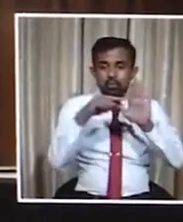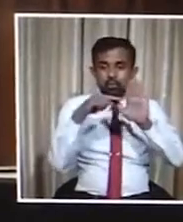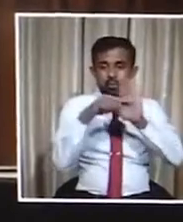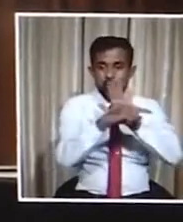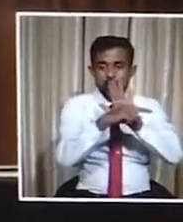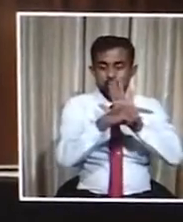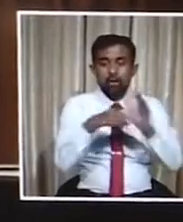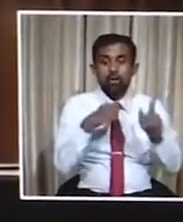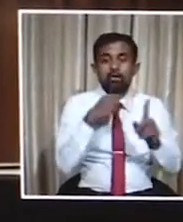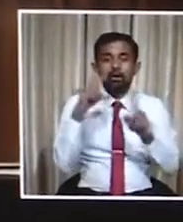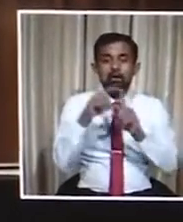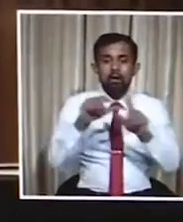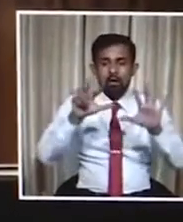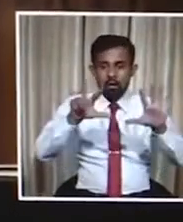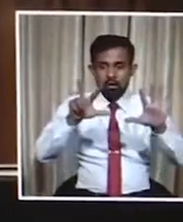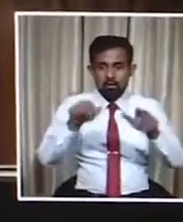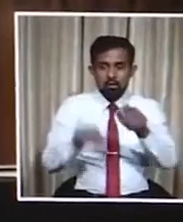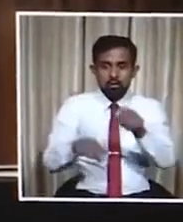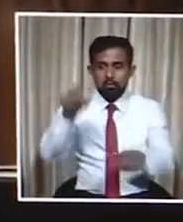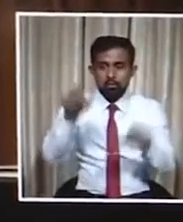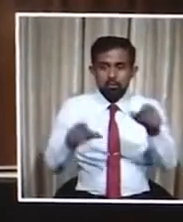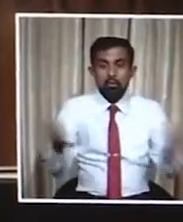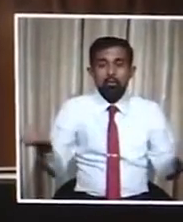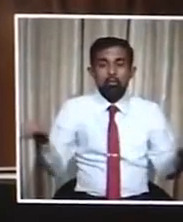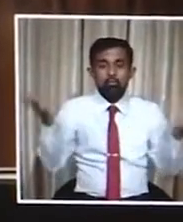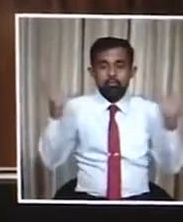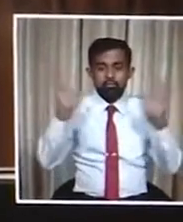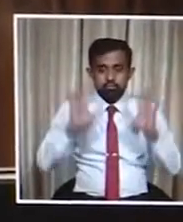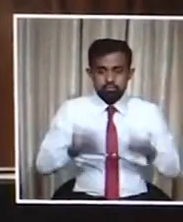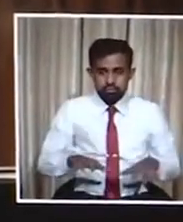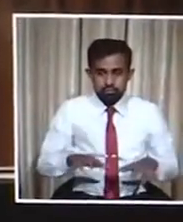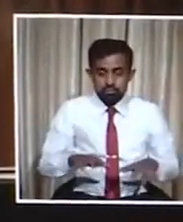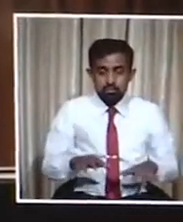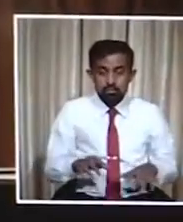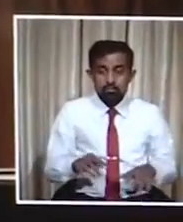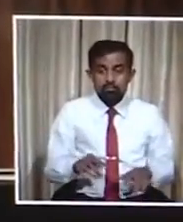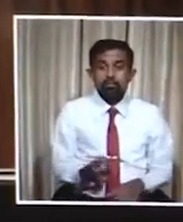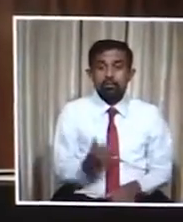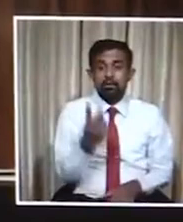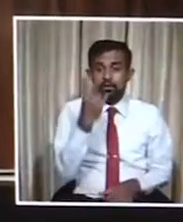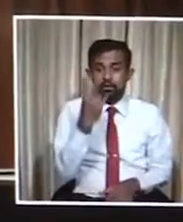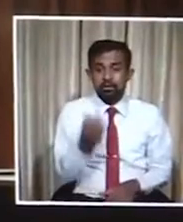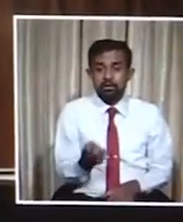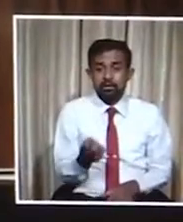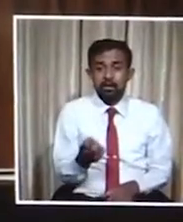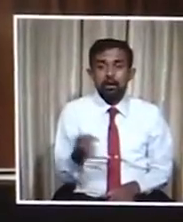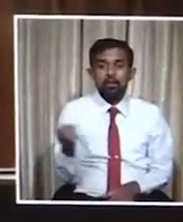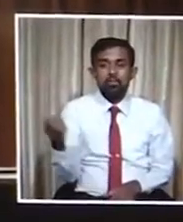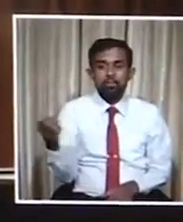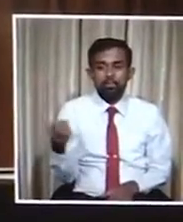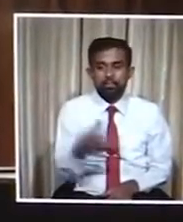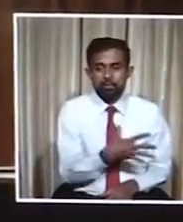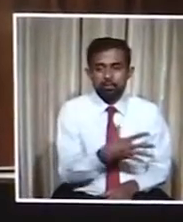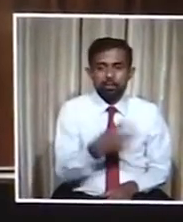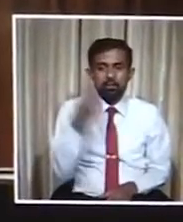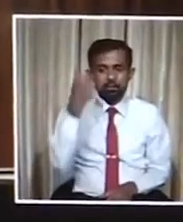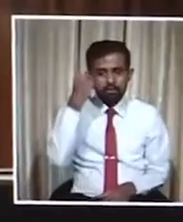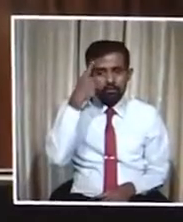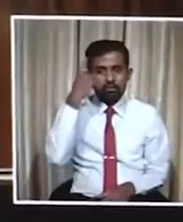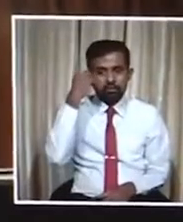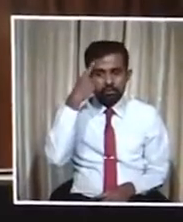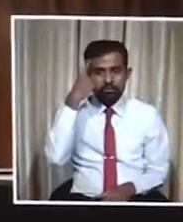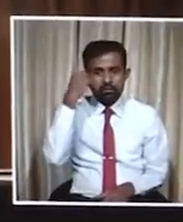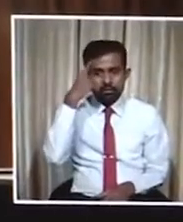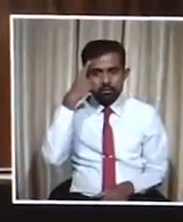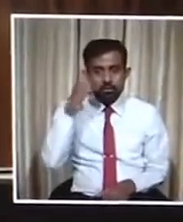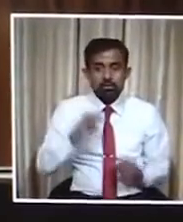மக்களும் இணைந்து இந்த 2வது நாளை நிறைவு நாளை அவர்கள் இந்த ஒரு போராட்டத்தின் ஊடாக கிளிநொச்சியிலே